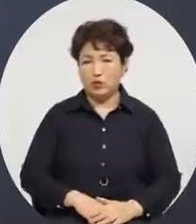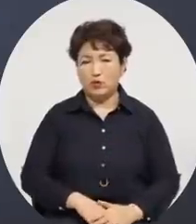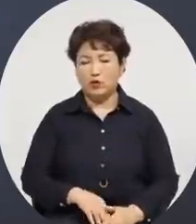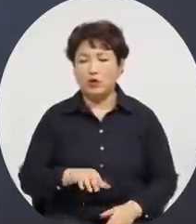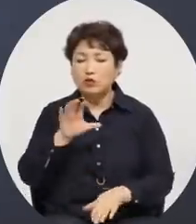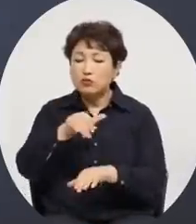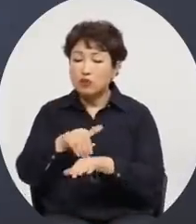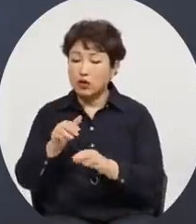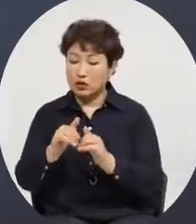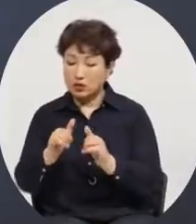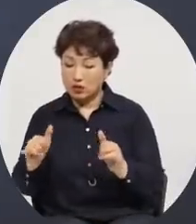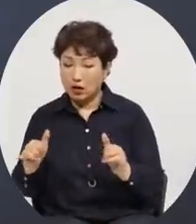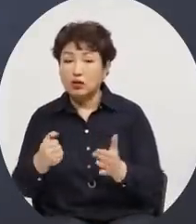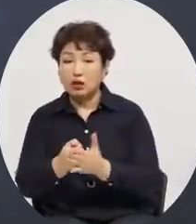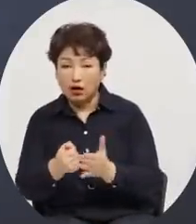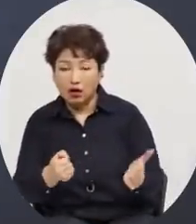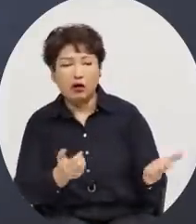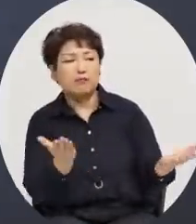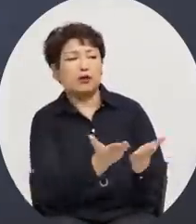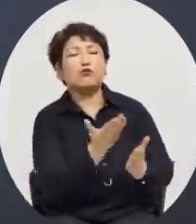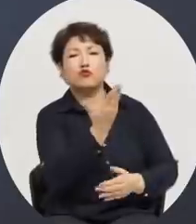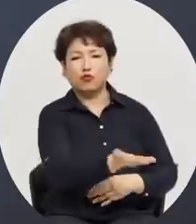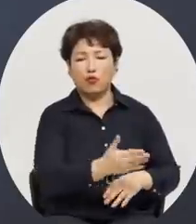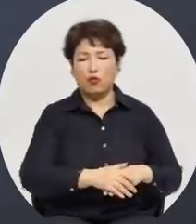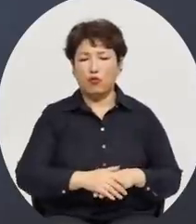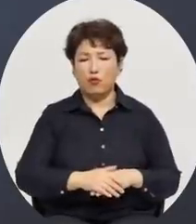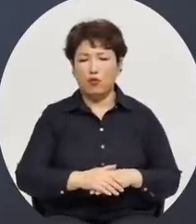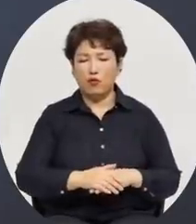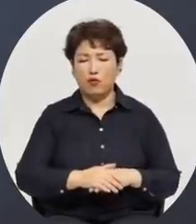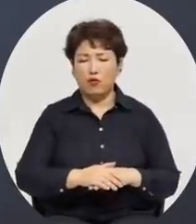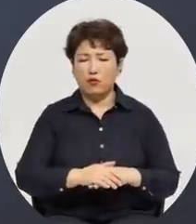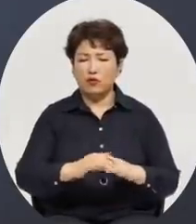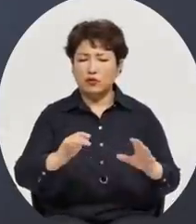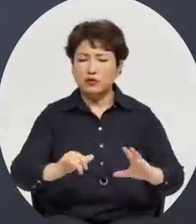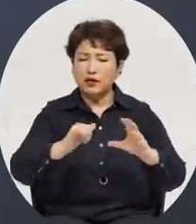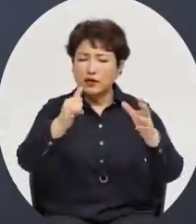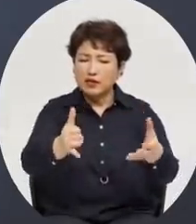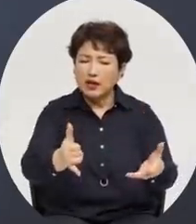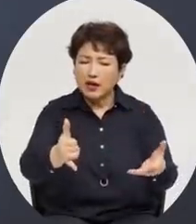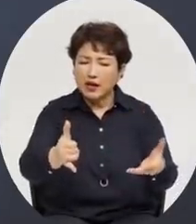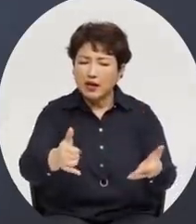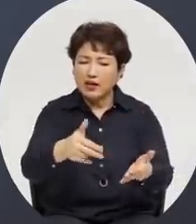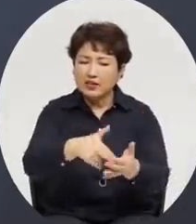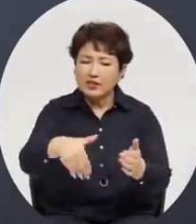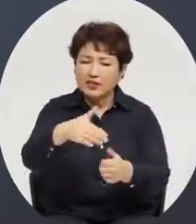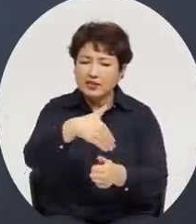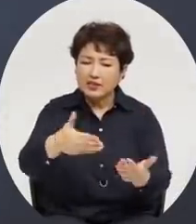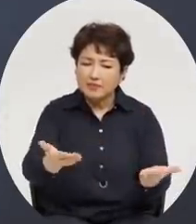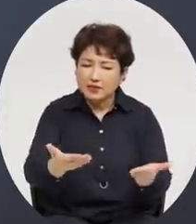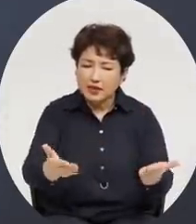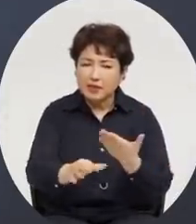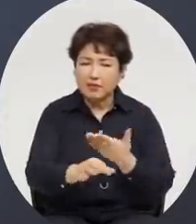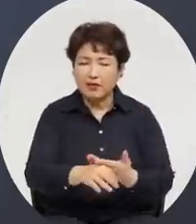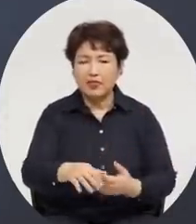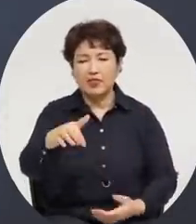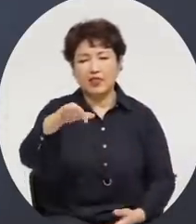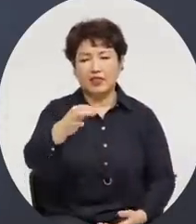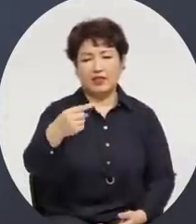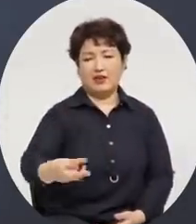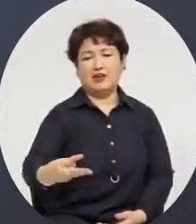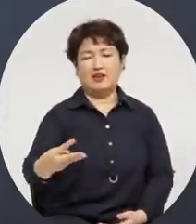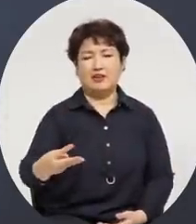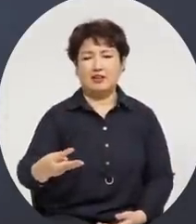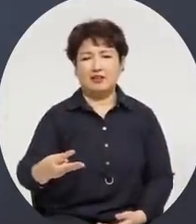수행자 입장에서는 그냥 맞춰주면 되는 거고, 세속적으로 말하면 자기가 평생 을로 살아야 됩니다. 이렇게 뭐,